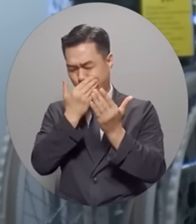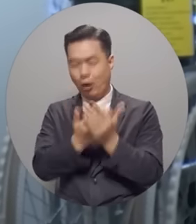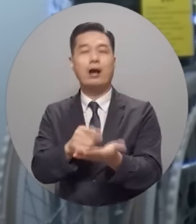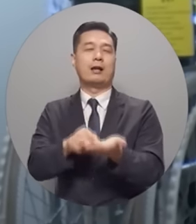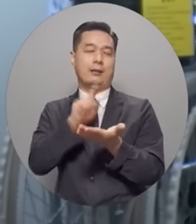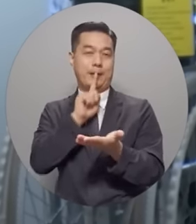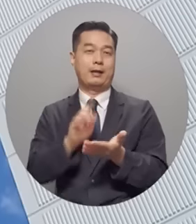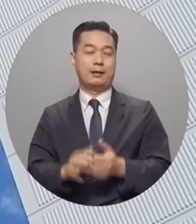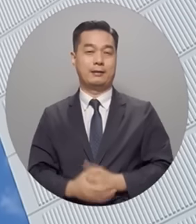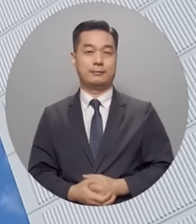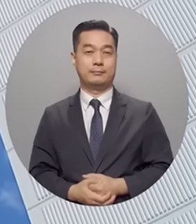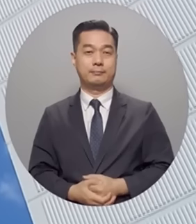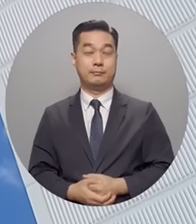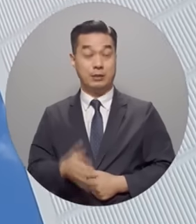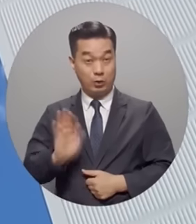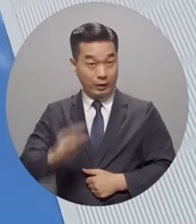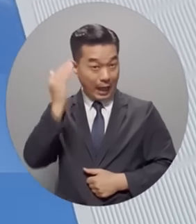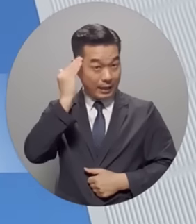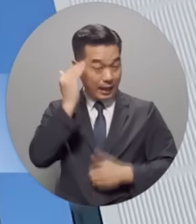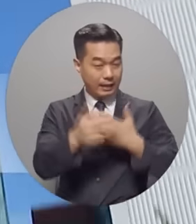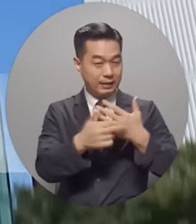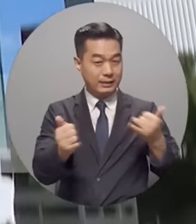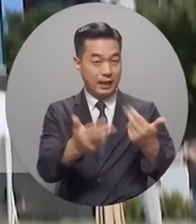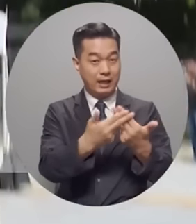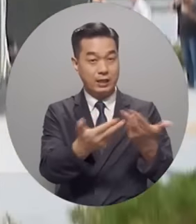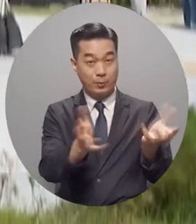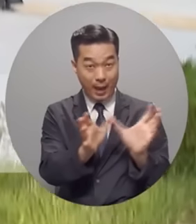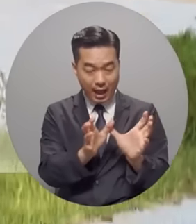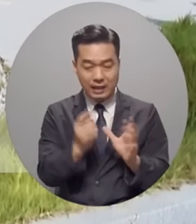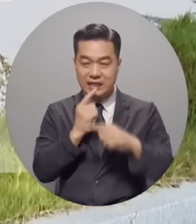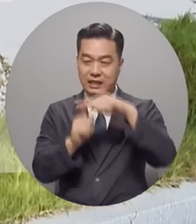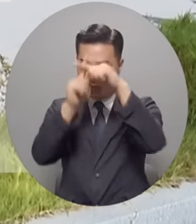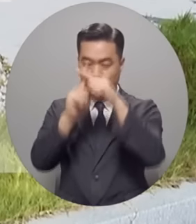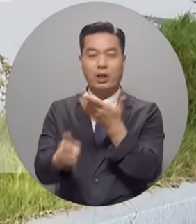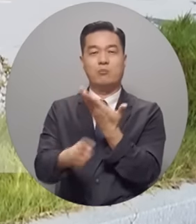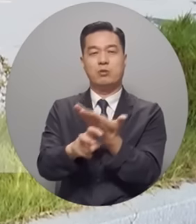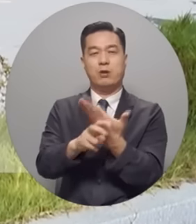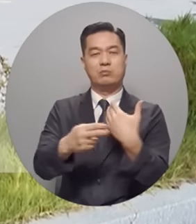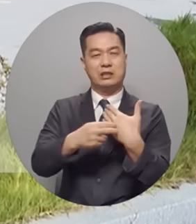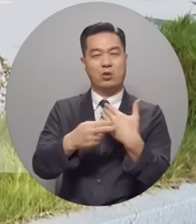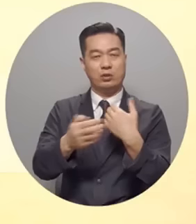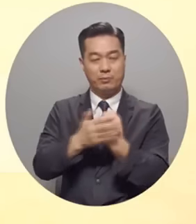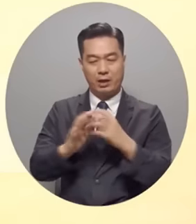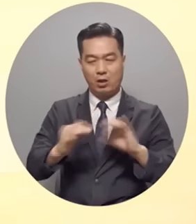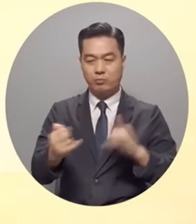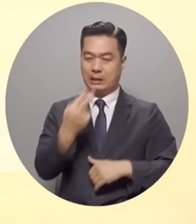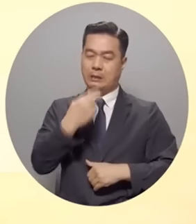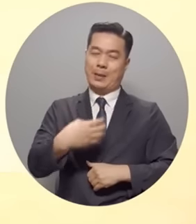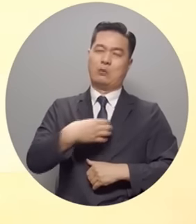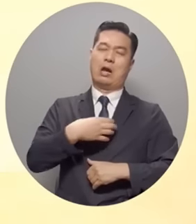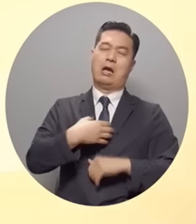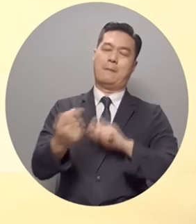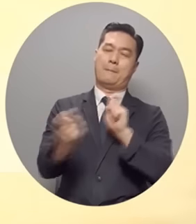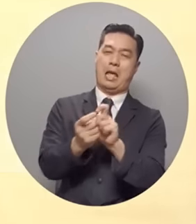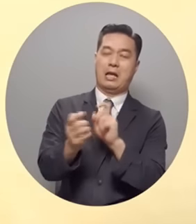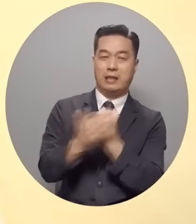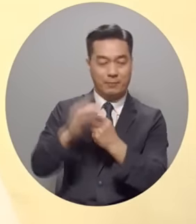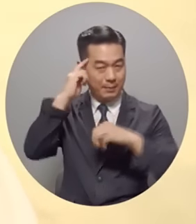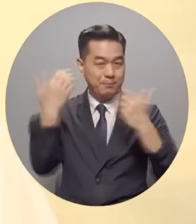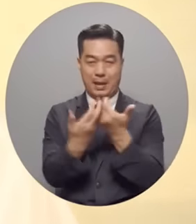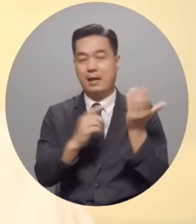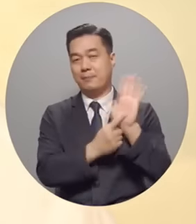평가했습니다. 반면 대한의사협회는 간호사의 불법 진료로 국민의 생명을 위험에 빠뜨리게 됐다며 반발하고